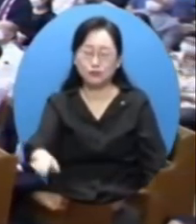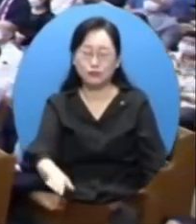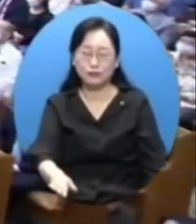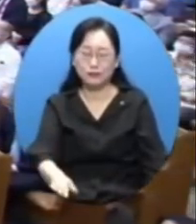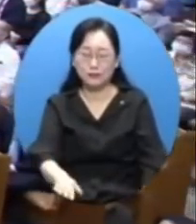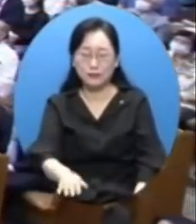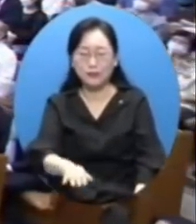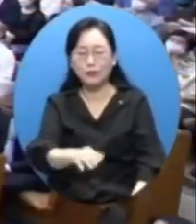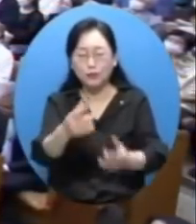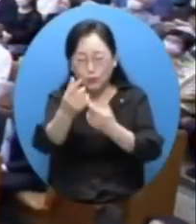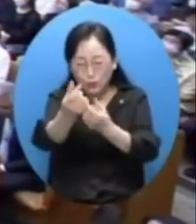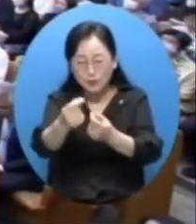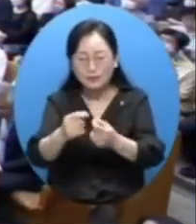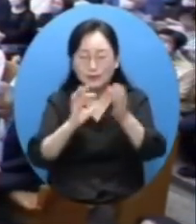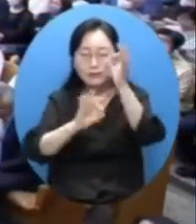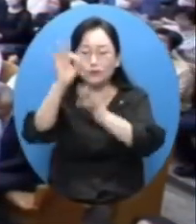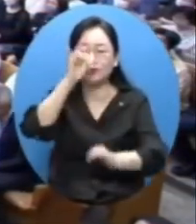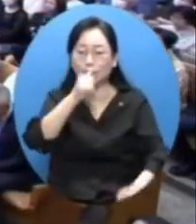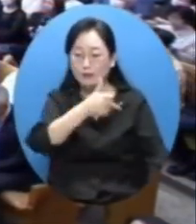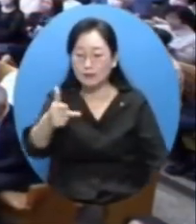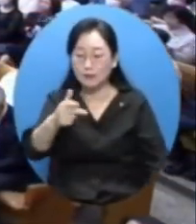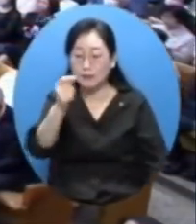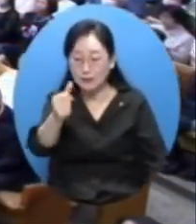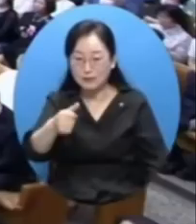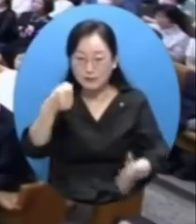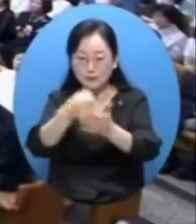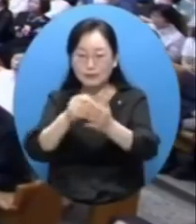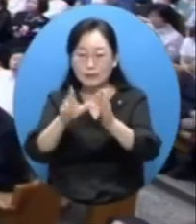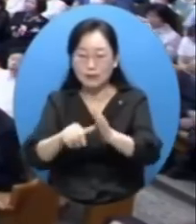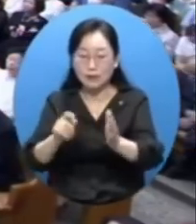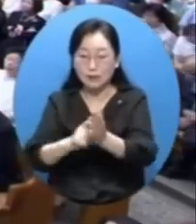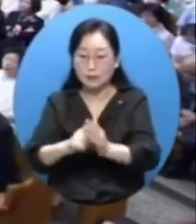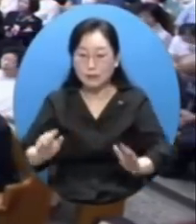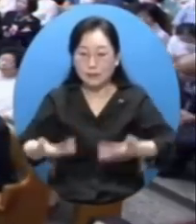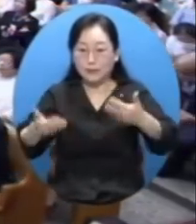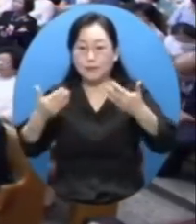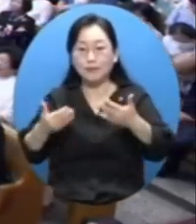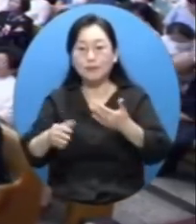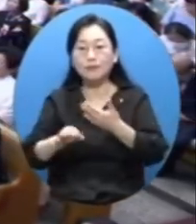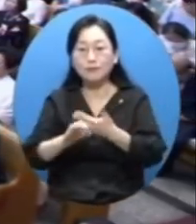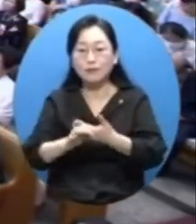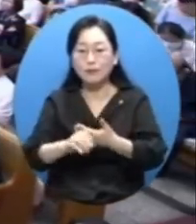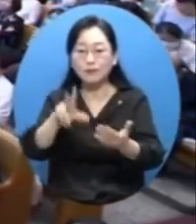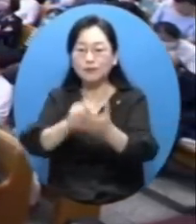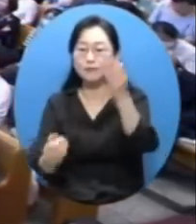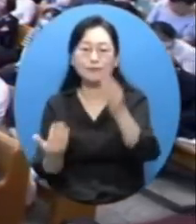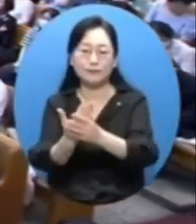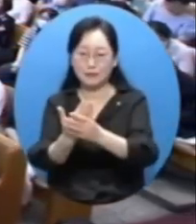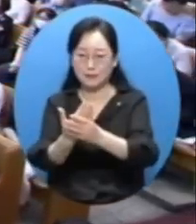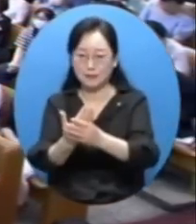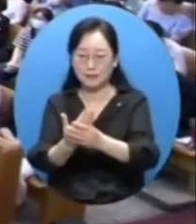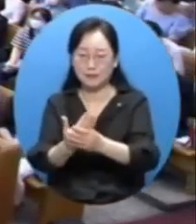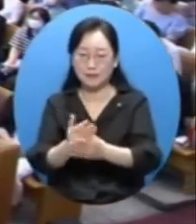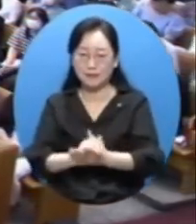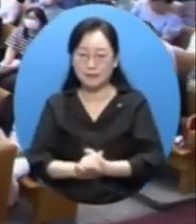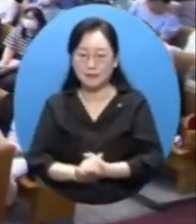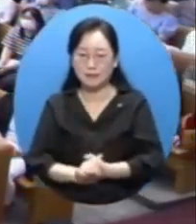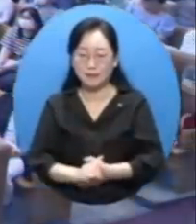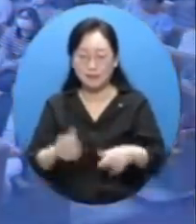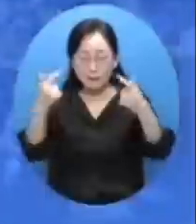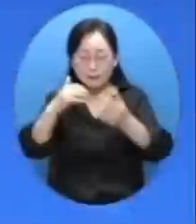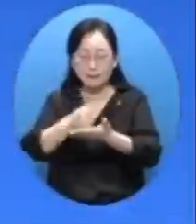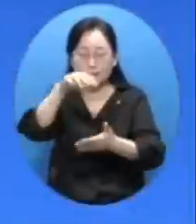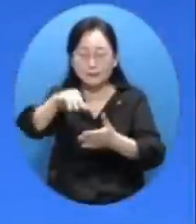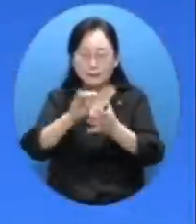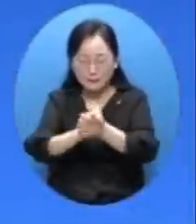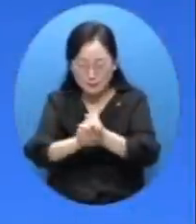실수를 저지르게 됩니다. 크고 작은 결정할 때 너무 성급히 서두르게 되면 꼭 문제가 생겨나는 것입니다. 매 순간 주님 앞에 엎드려